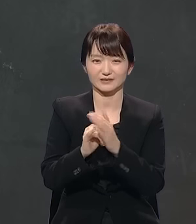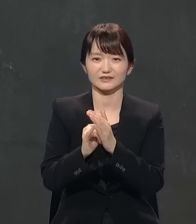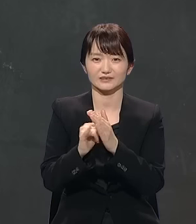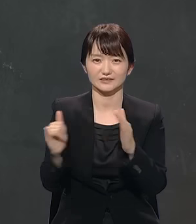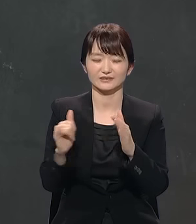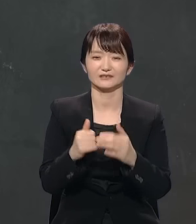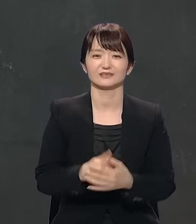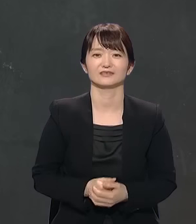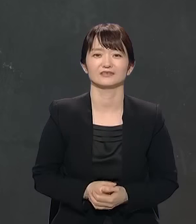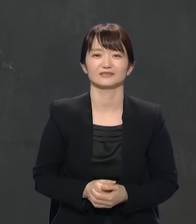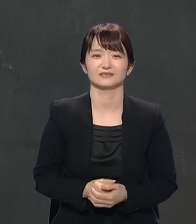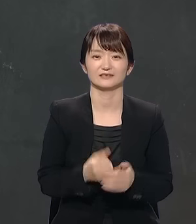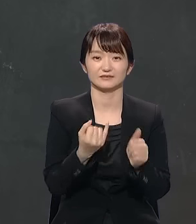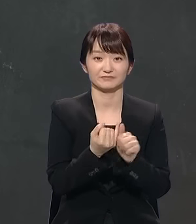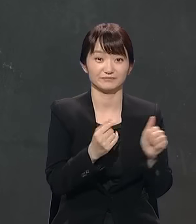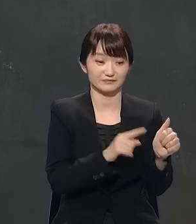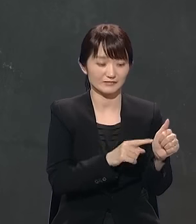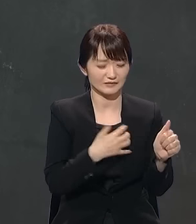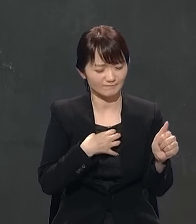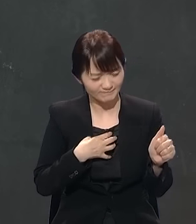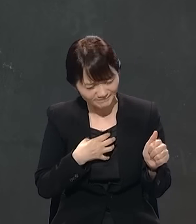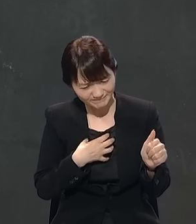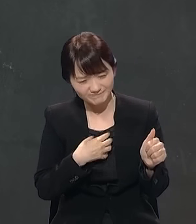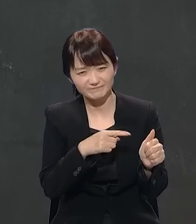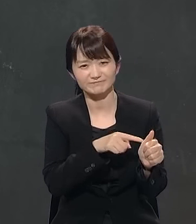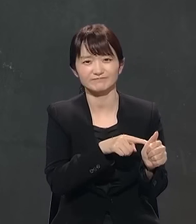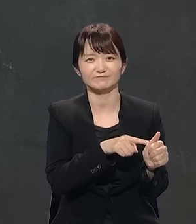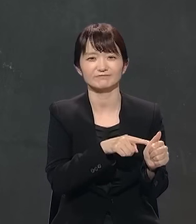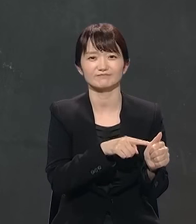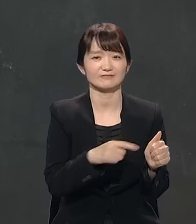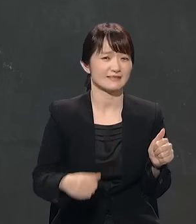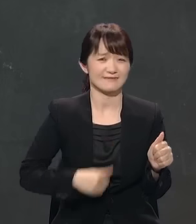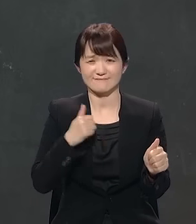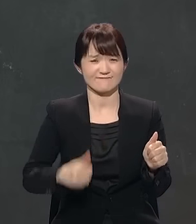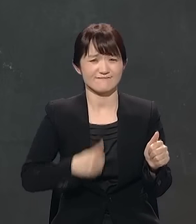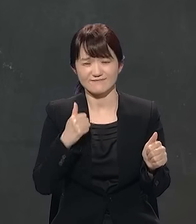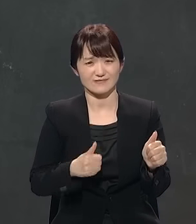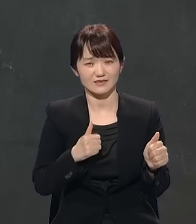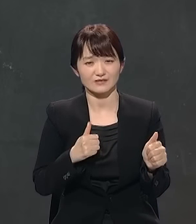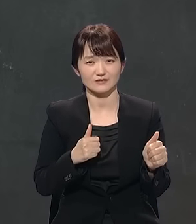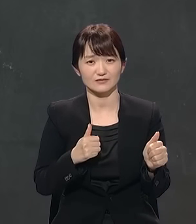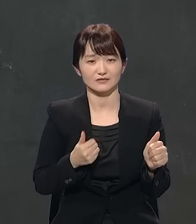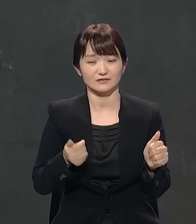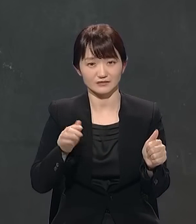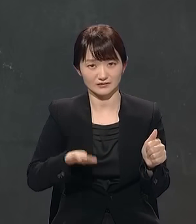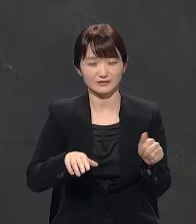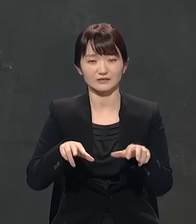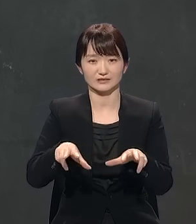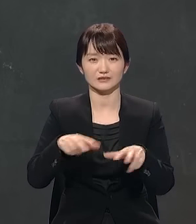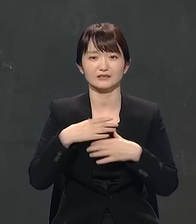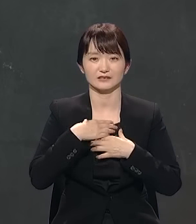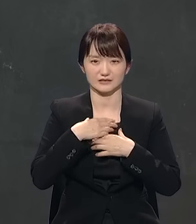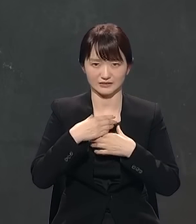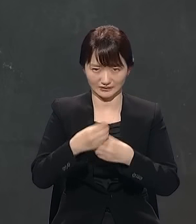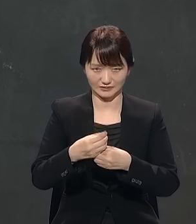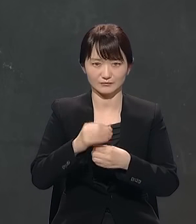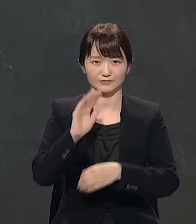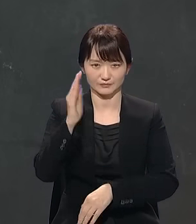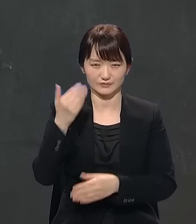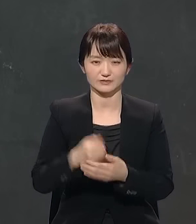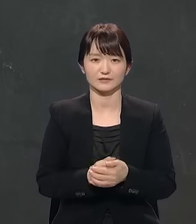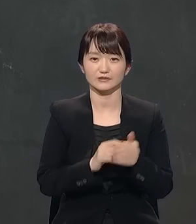가족분들이이 남편 제보자 분을 걱정하고 또 막 화도 많이 내주셨는데 이제 안심하셔도 됩니다